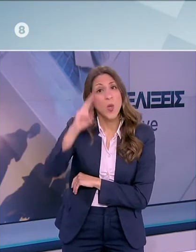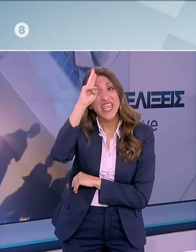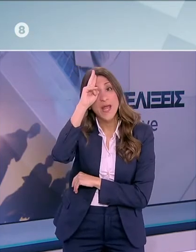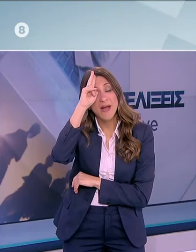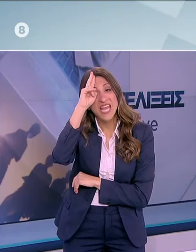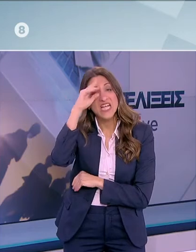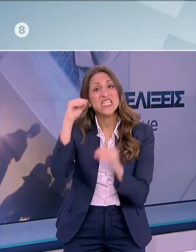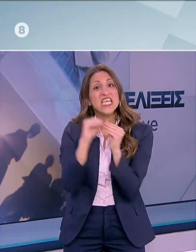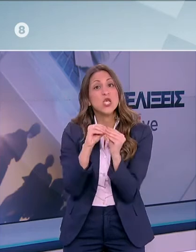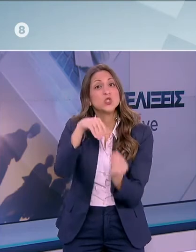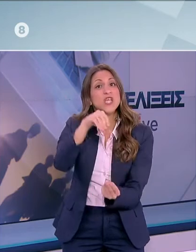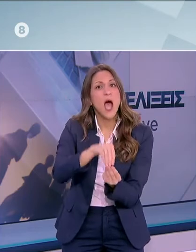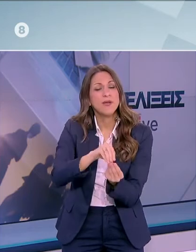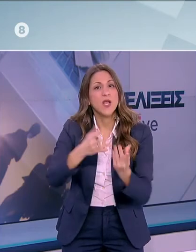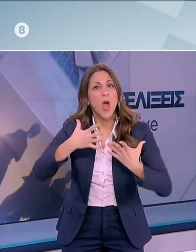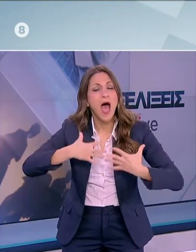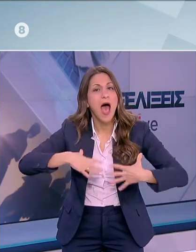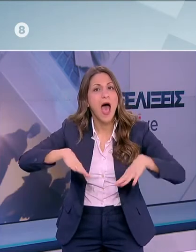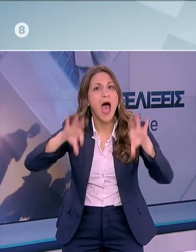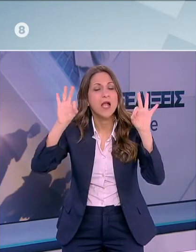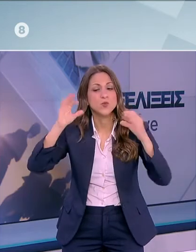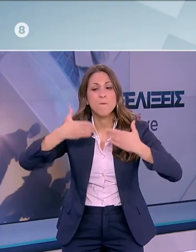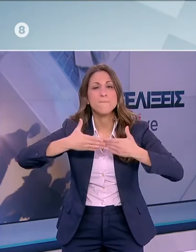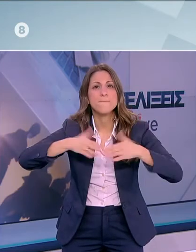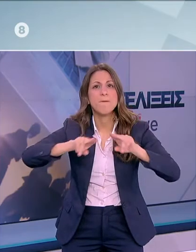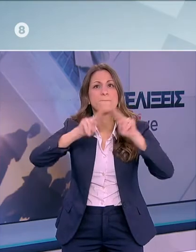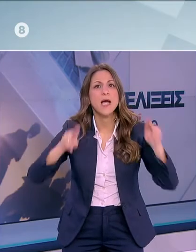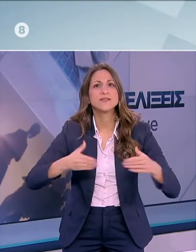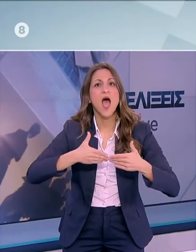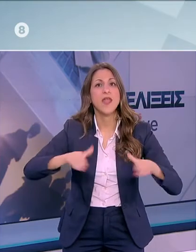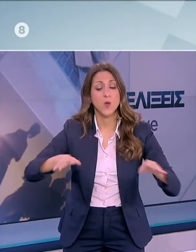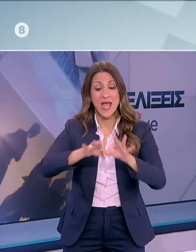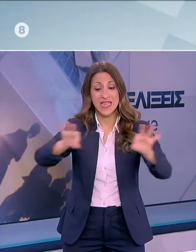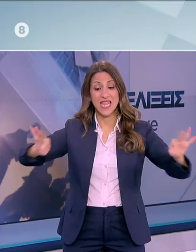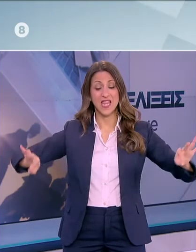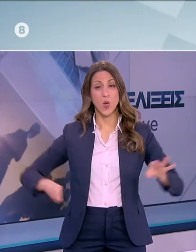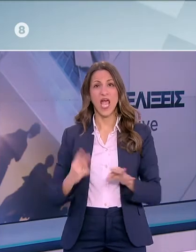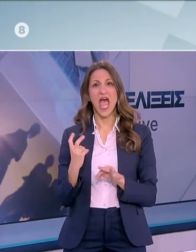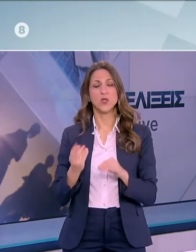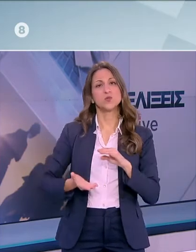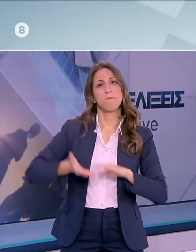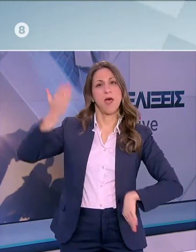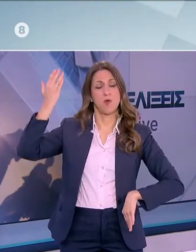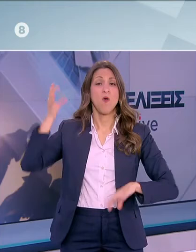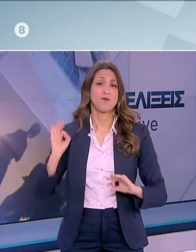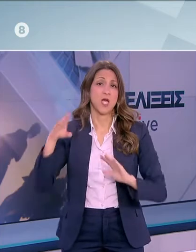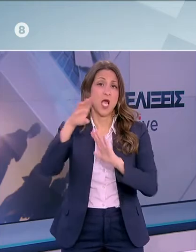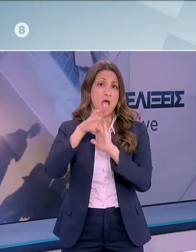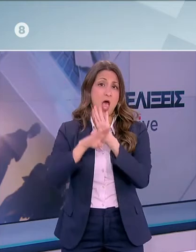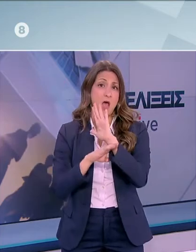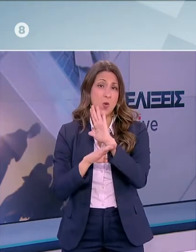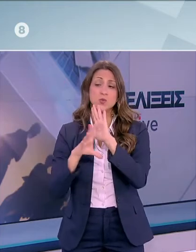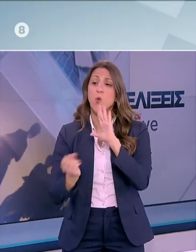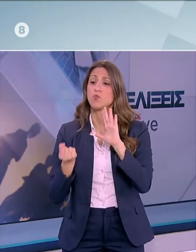Απριλίου, ανοίγουν καταστήματα μεγαλύτερα των 800 τετραγωνικών. Πάλι με αυστηρό αριθμό εισερχομένων, αυστηρούς κανόνες υγιεινής.